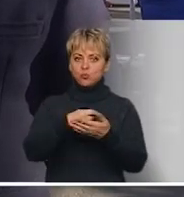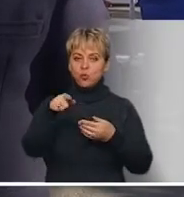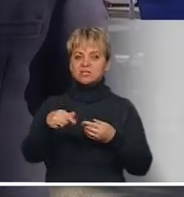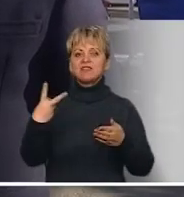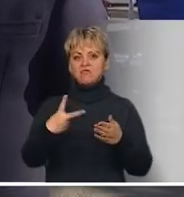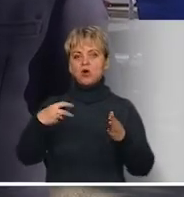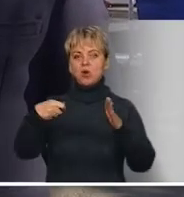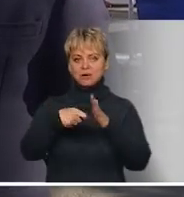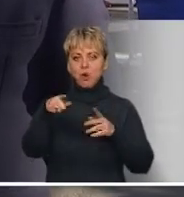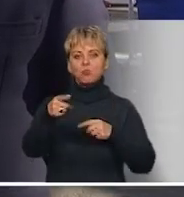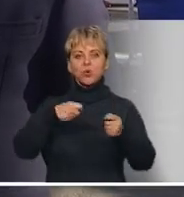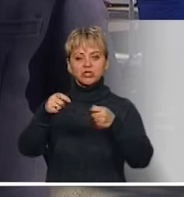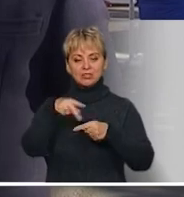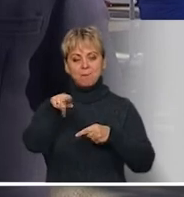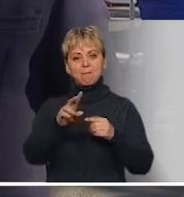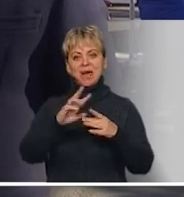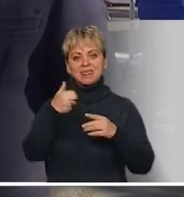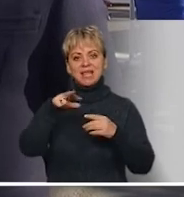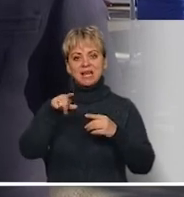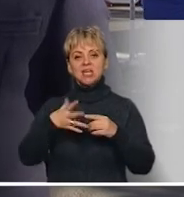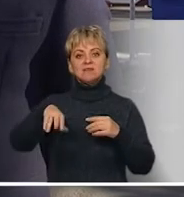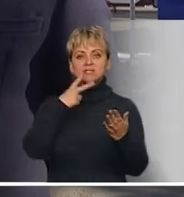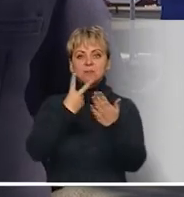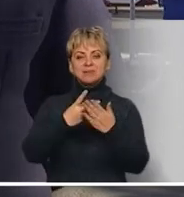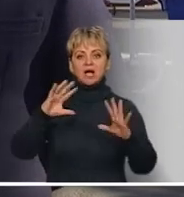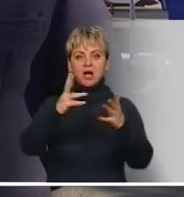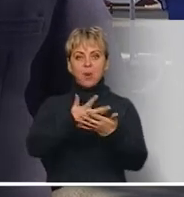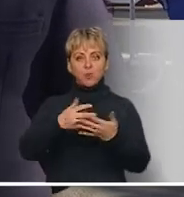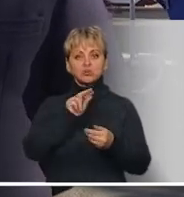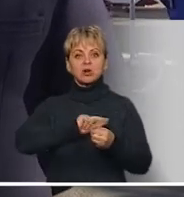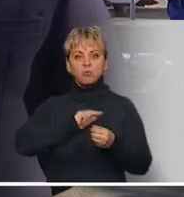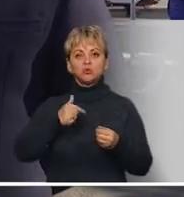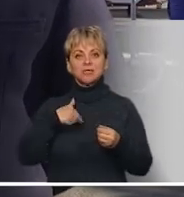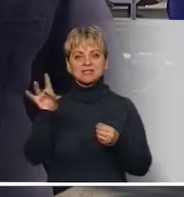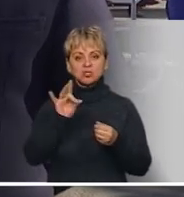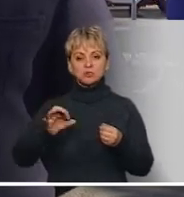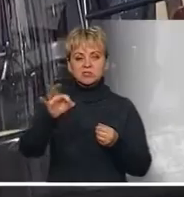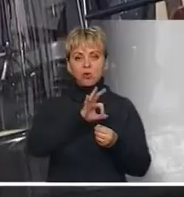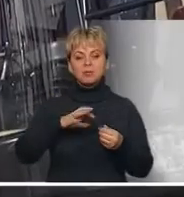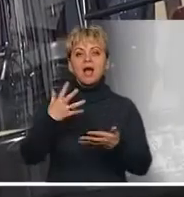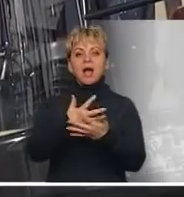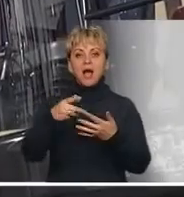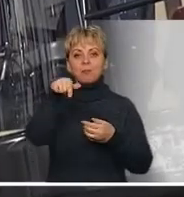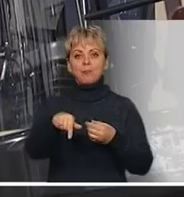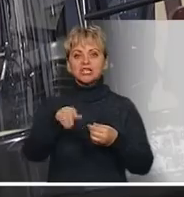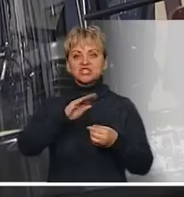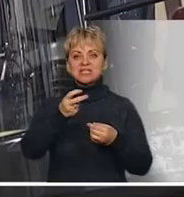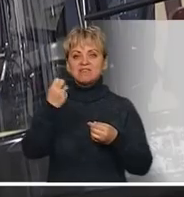зерноуборочные модели, две кормоуборочные модели. Все представленные комбайны уже работают у нас в Ростовской области.